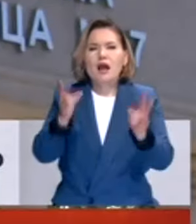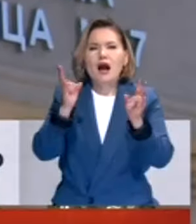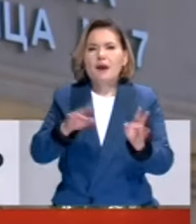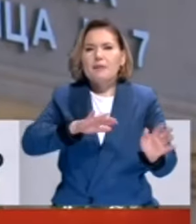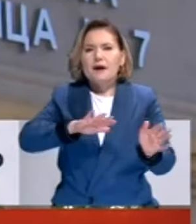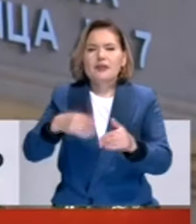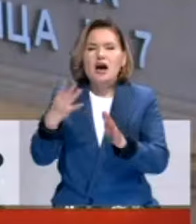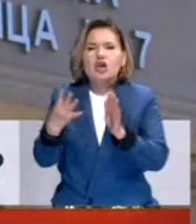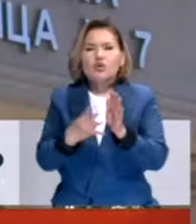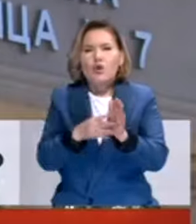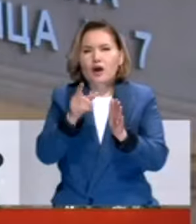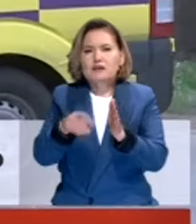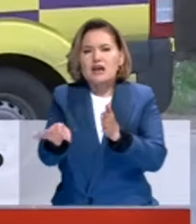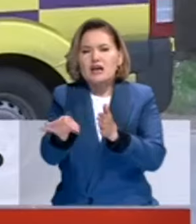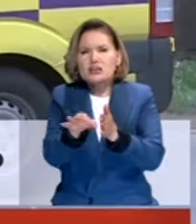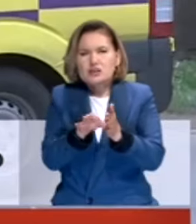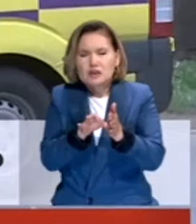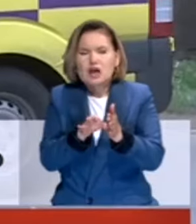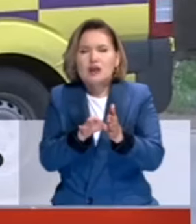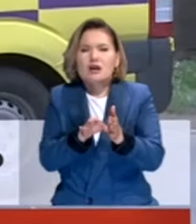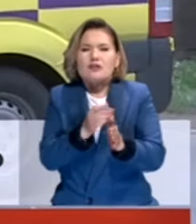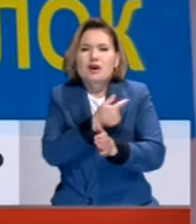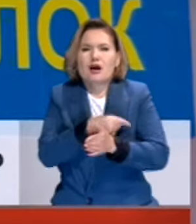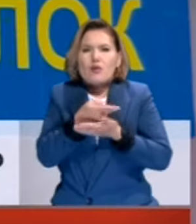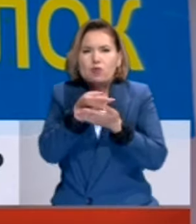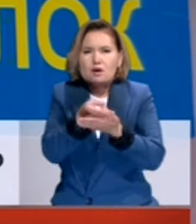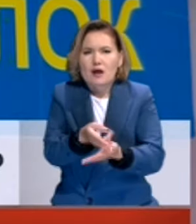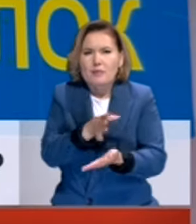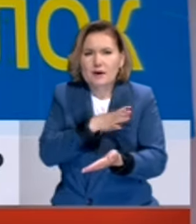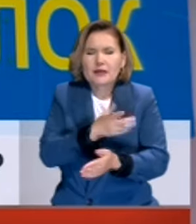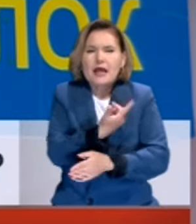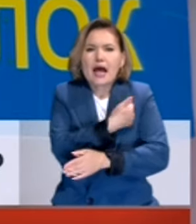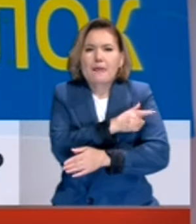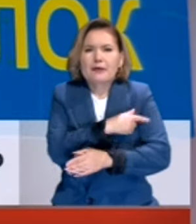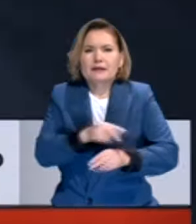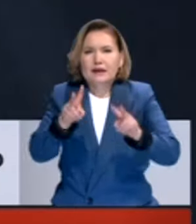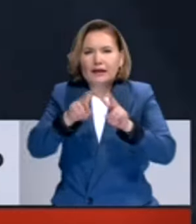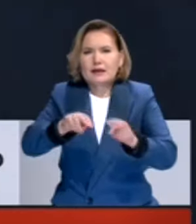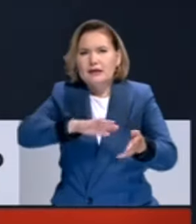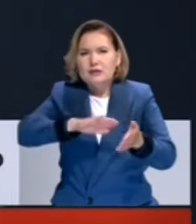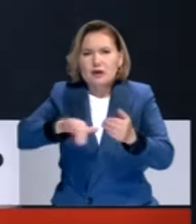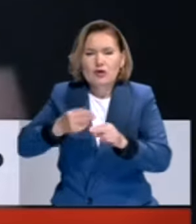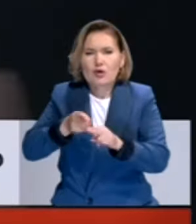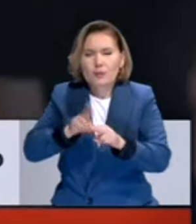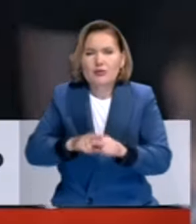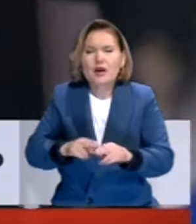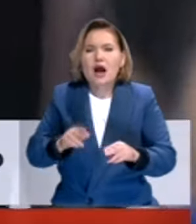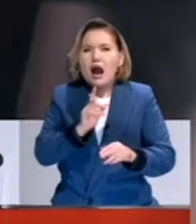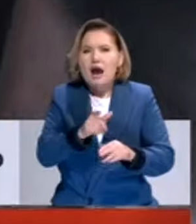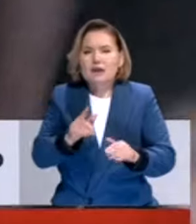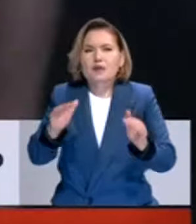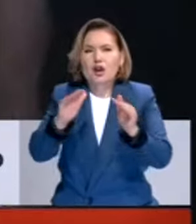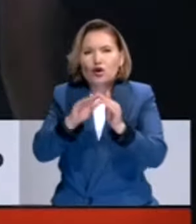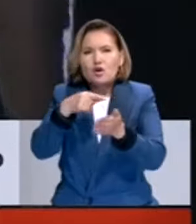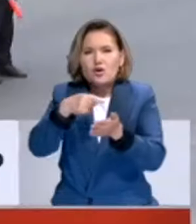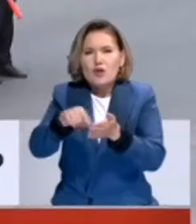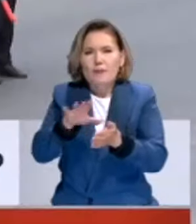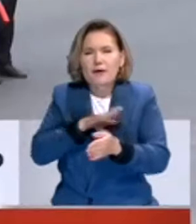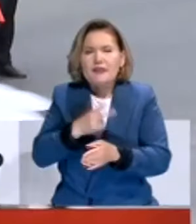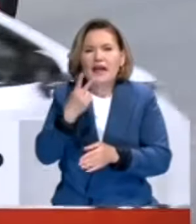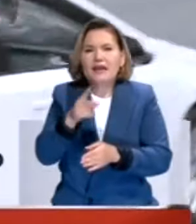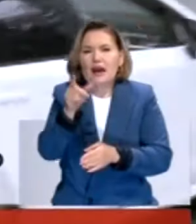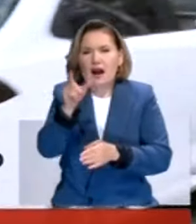Апаттан кейін 9 адам шұғыл нөмірі 7-ші қалалық ауруханаға жеткізілген. Медициналық тексерістен соң көбі үйлеріне қайтқан, ал